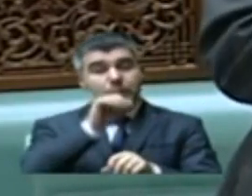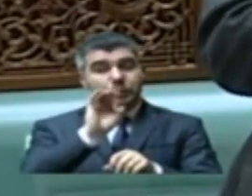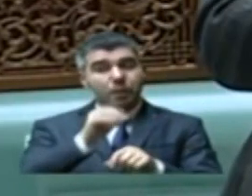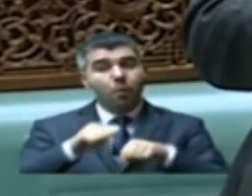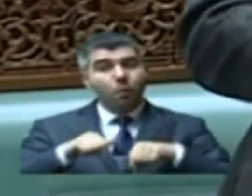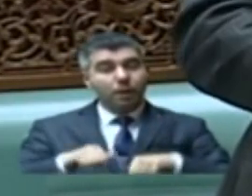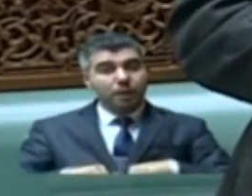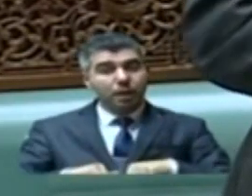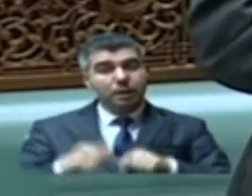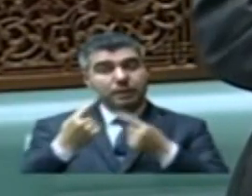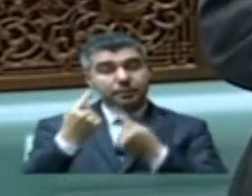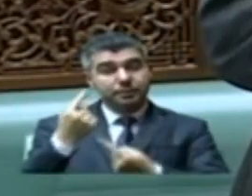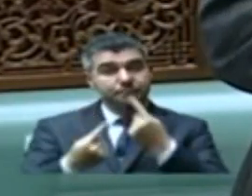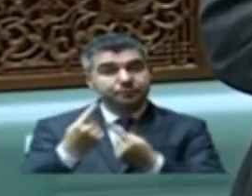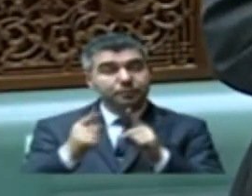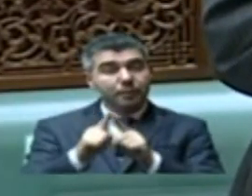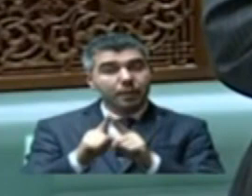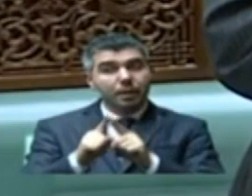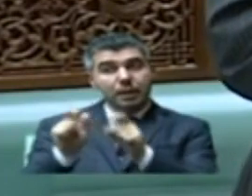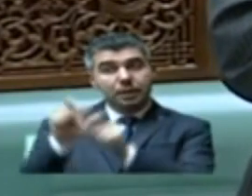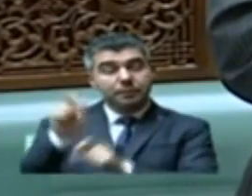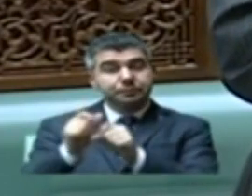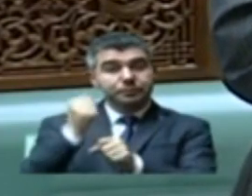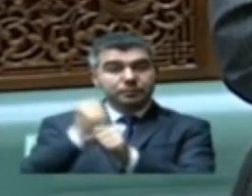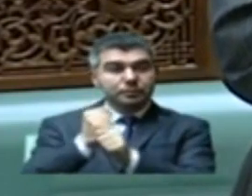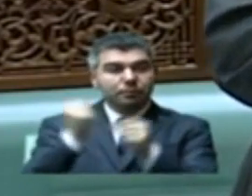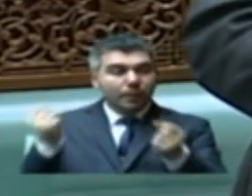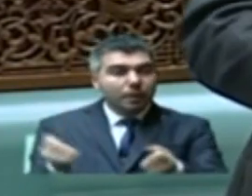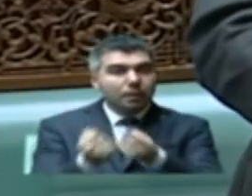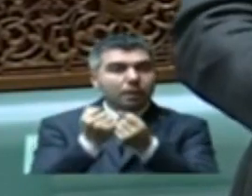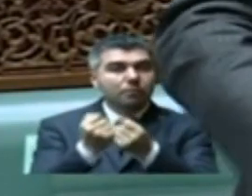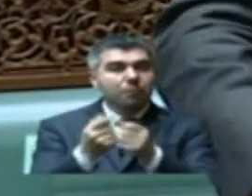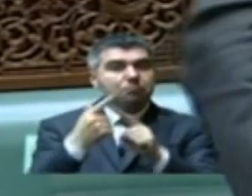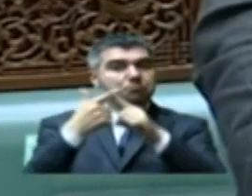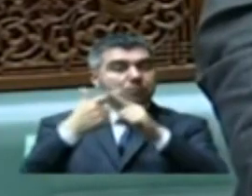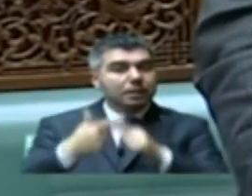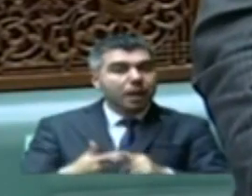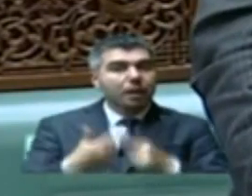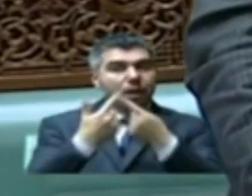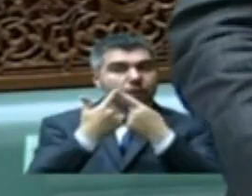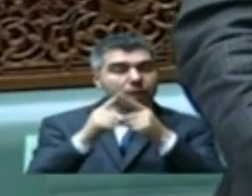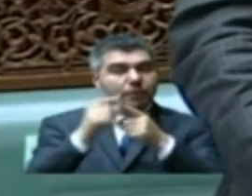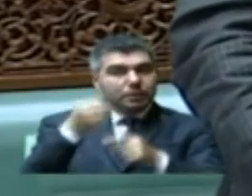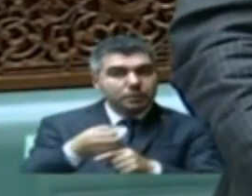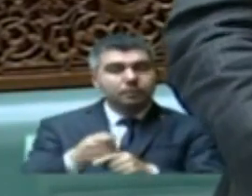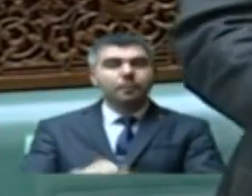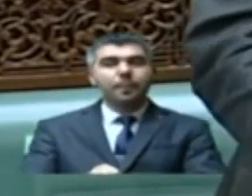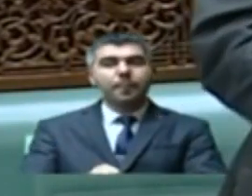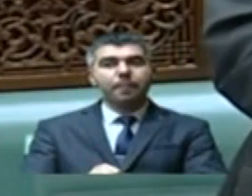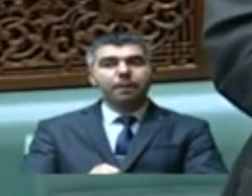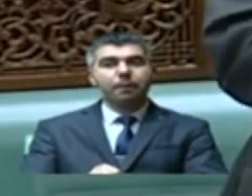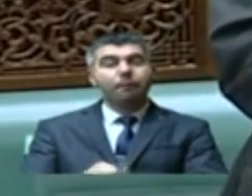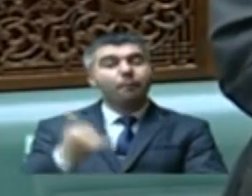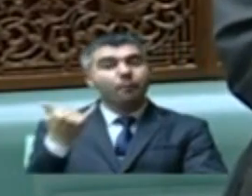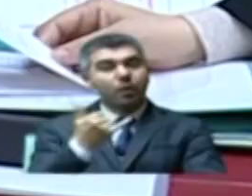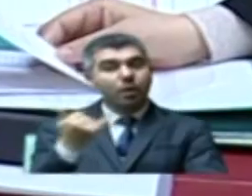كانت بأنك تقول هاد الصانعات والصناع كيساهموا في الناتج الداخلي الخام فيما يخص الاقتصاد ديال الوطني، ولكن يجب أن